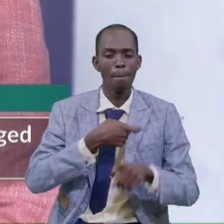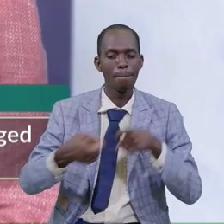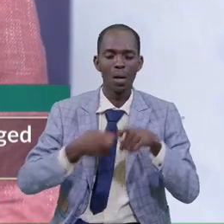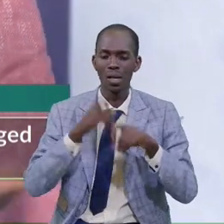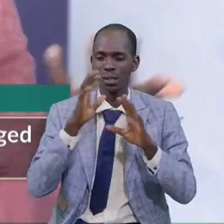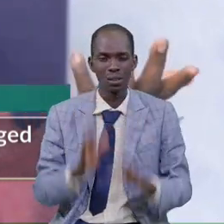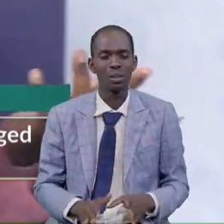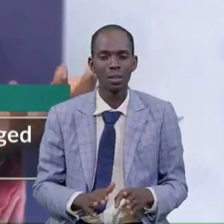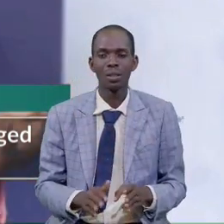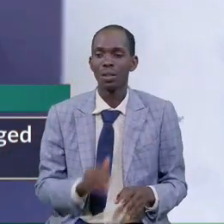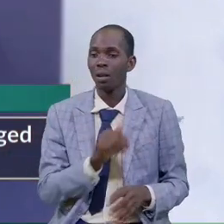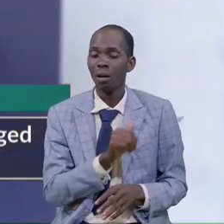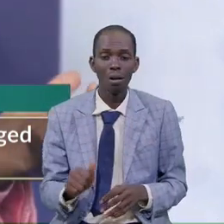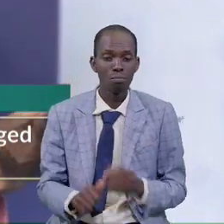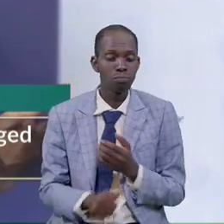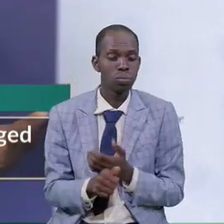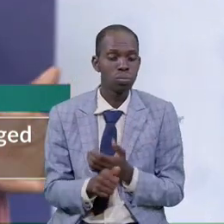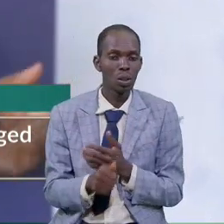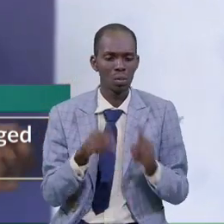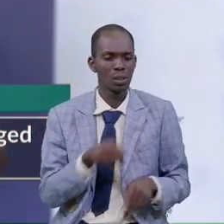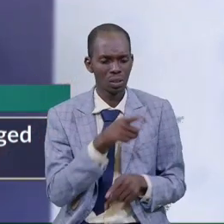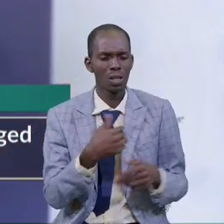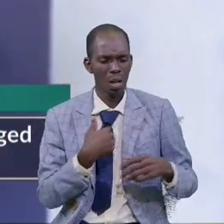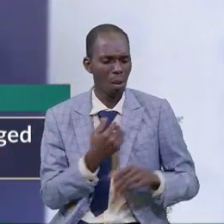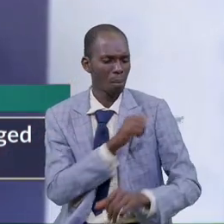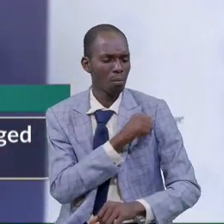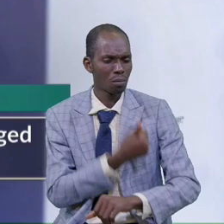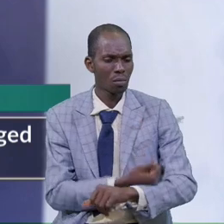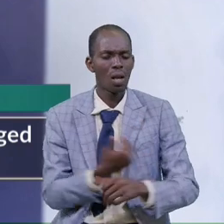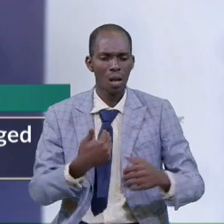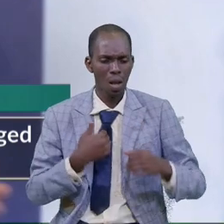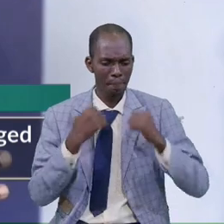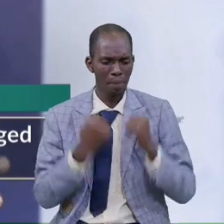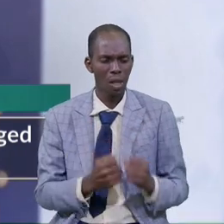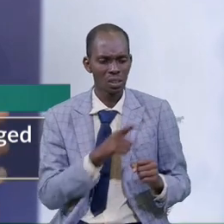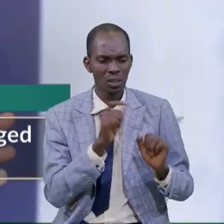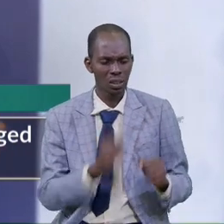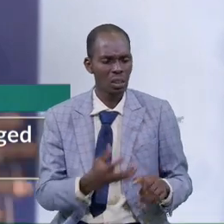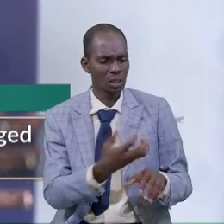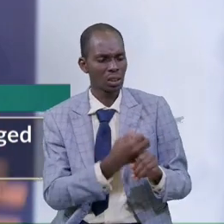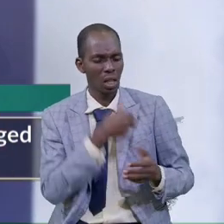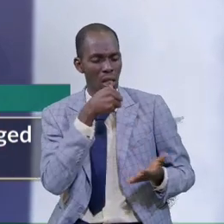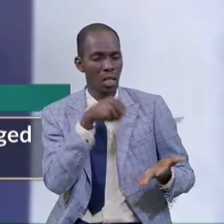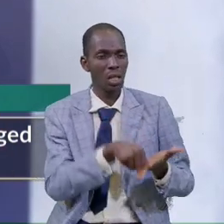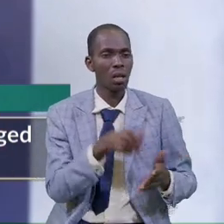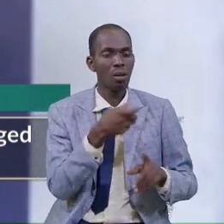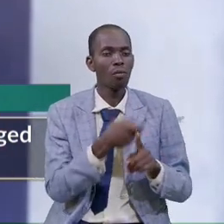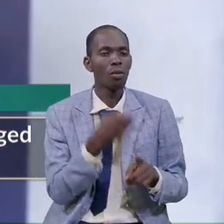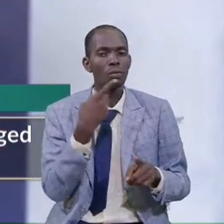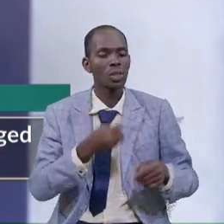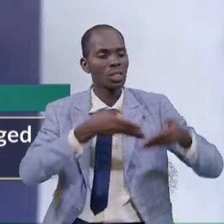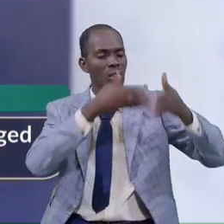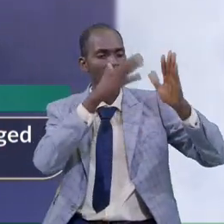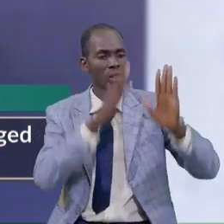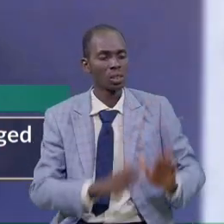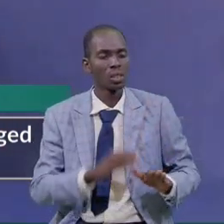violent. Il avait déjà la puissance, il avait l'autorité. Il pouvait prendre la lettre, récupérer la lettre de leadership